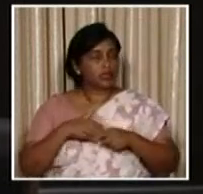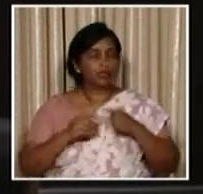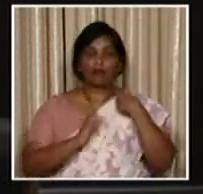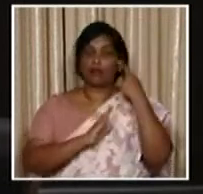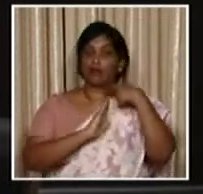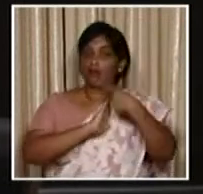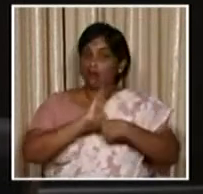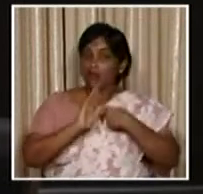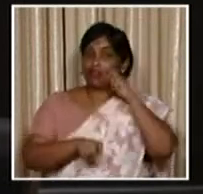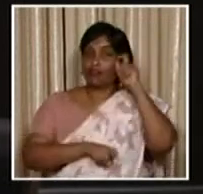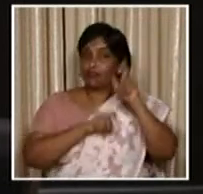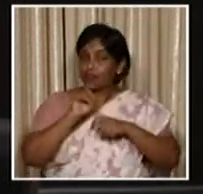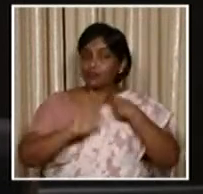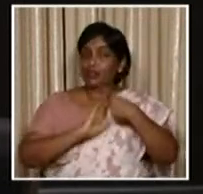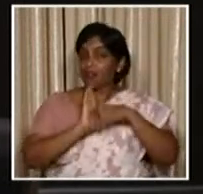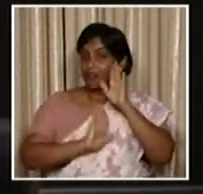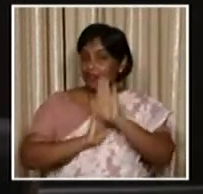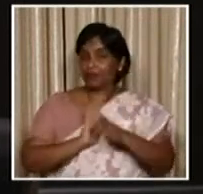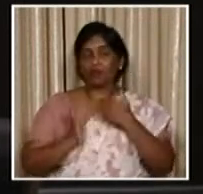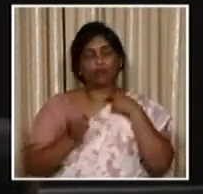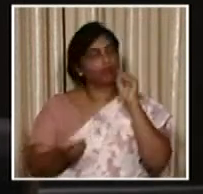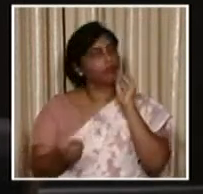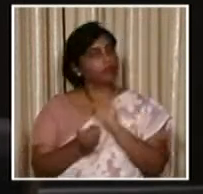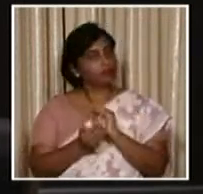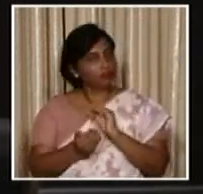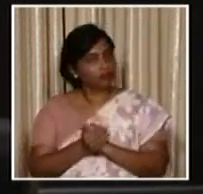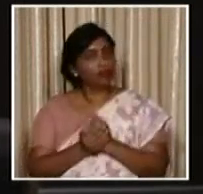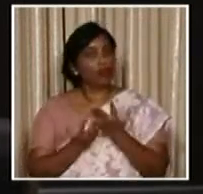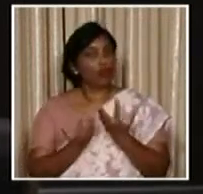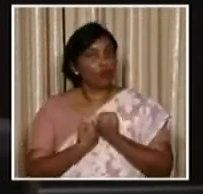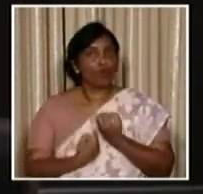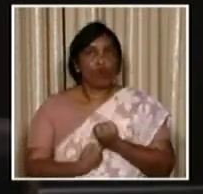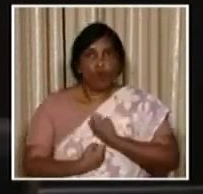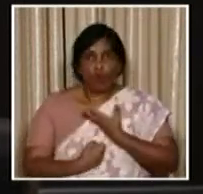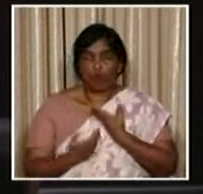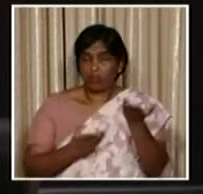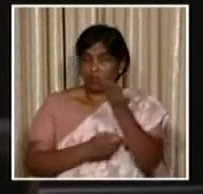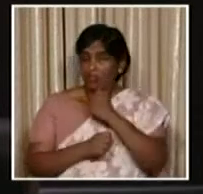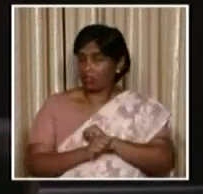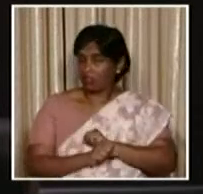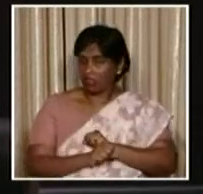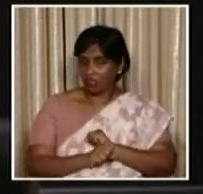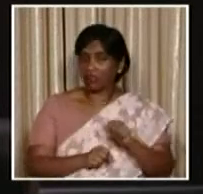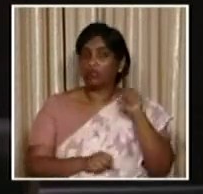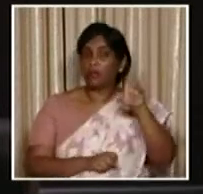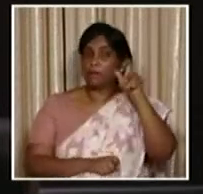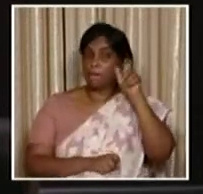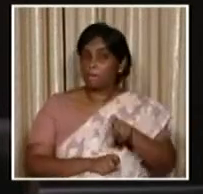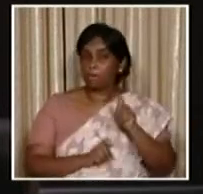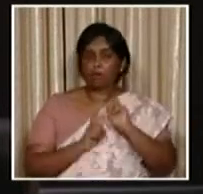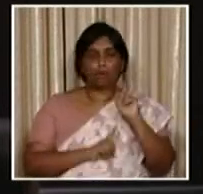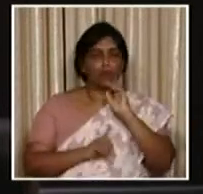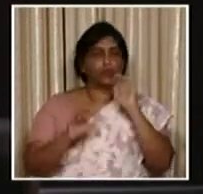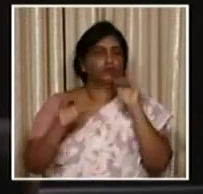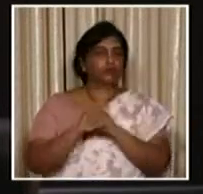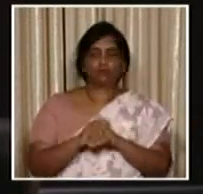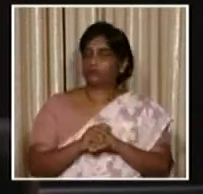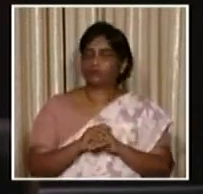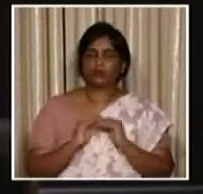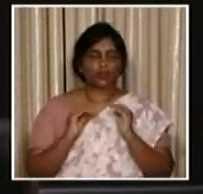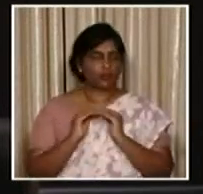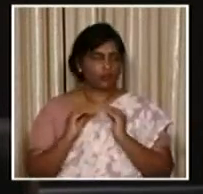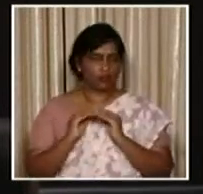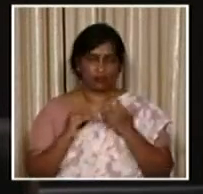රටේ පුරවැසියා ශ්‍රී ලාංකිකයා ආරක්ෂා කරගන්න උනන්දුවක් කාට හරි නොතිබුණා නම් ඒ පුද්ගලයා පාර්ලිමේන්තුව අසුනකට සුදුසු